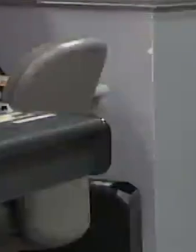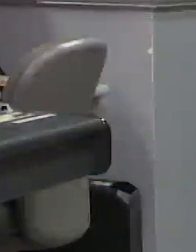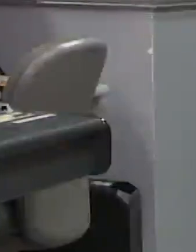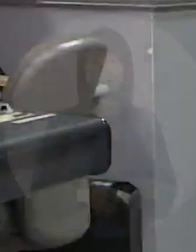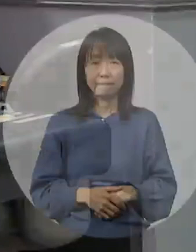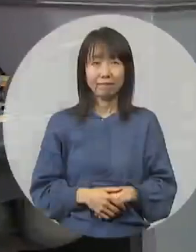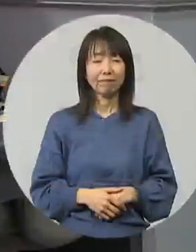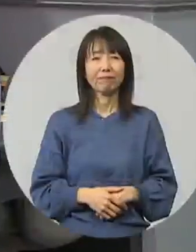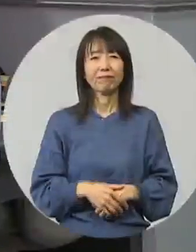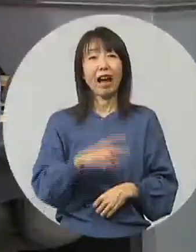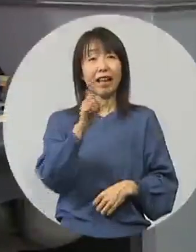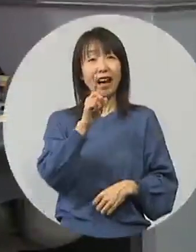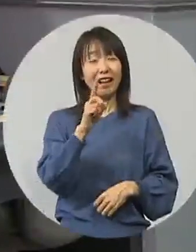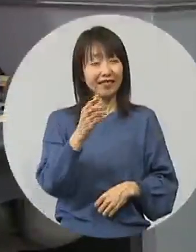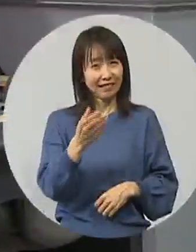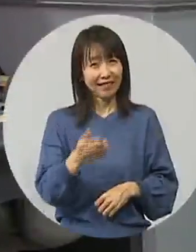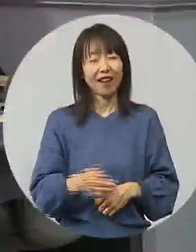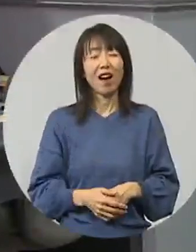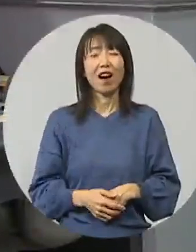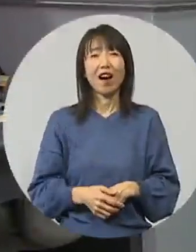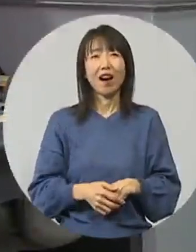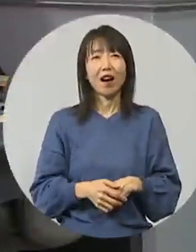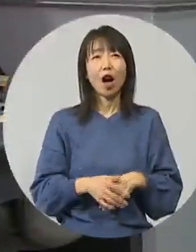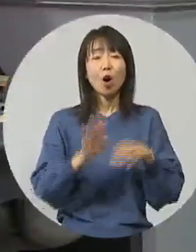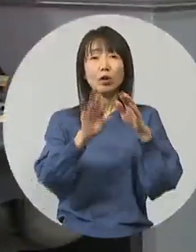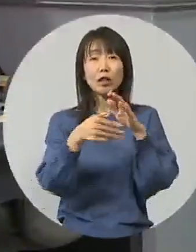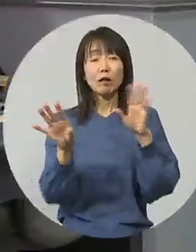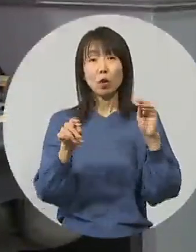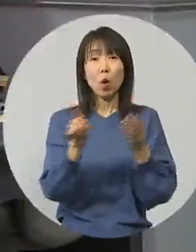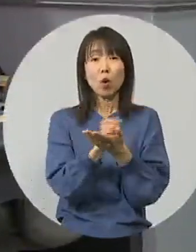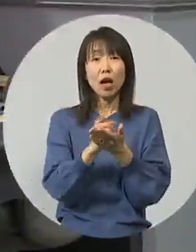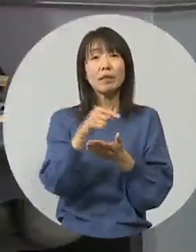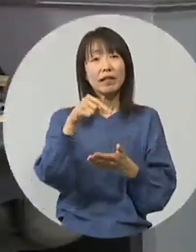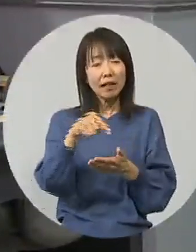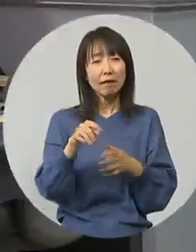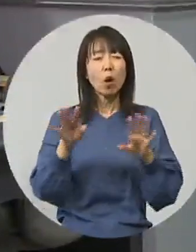さあ、いかがでしたでしょうか。藤沢情報ナビでは今年